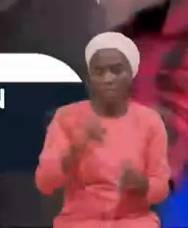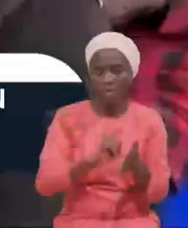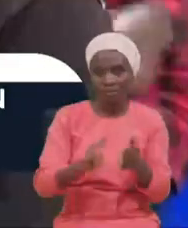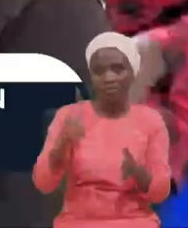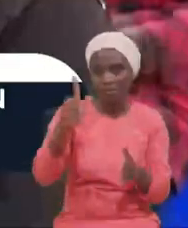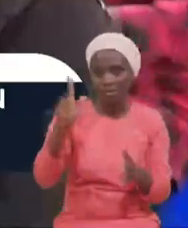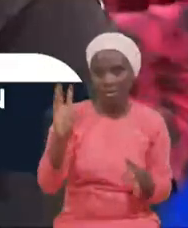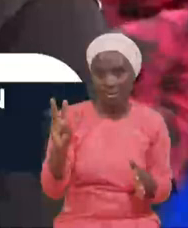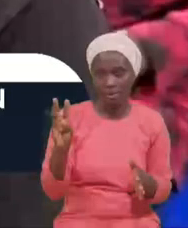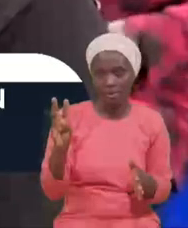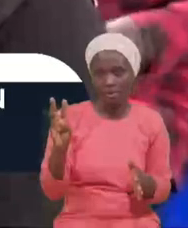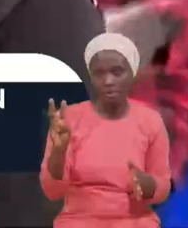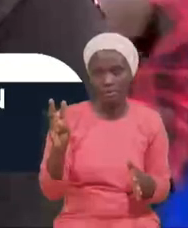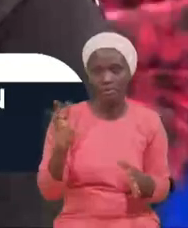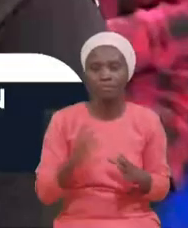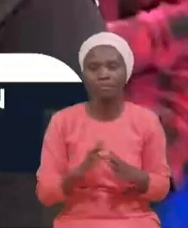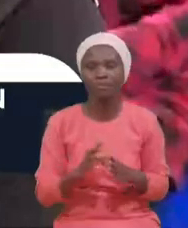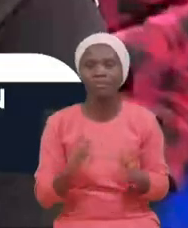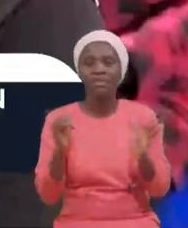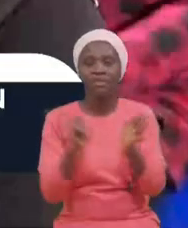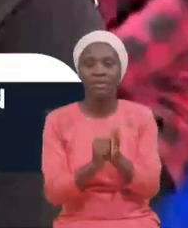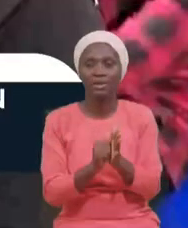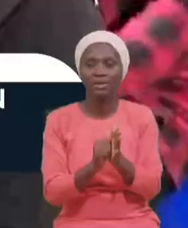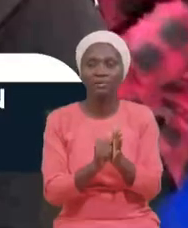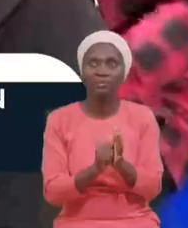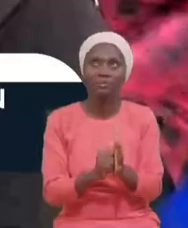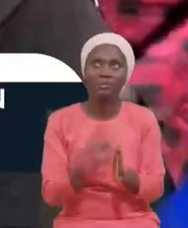Éphésiens 5, verset 26.